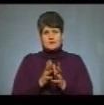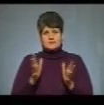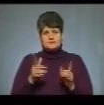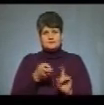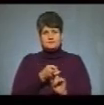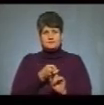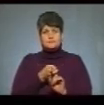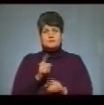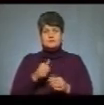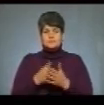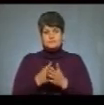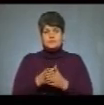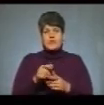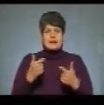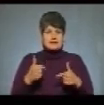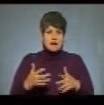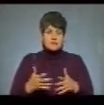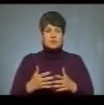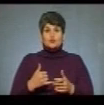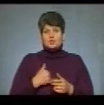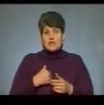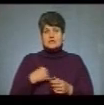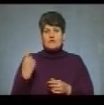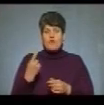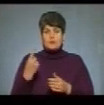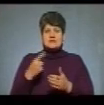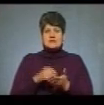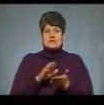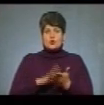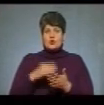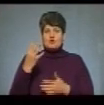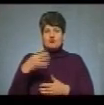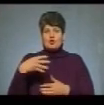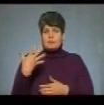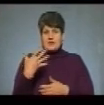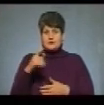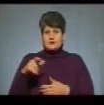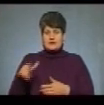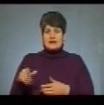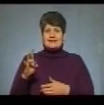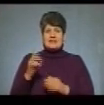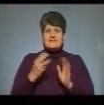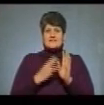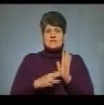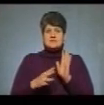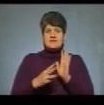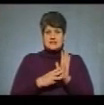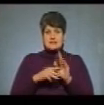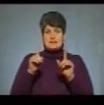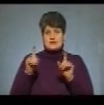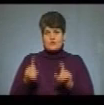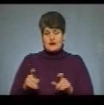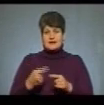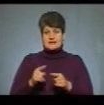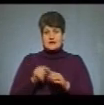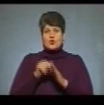основної сесії. В нас в області зареєстровано 45 осіб на 88 тестувань. Це означає, що